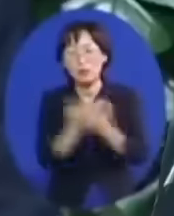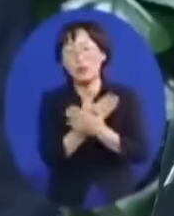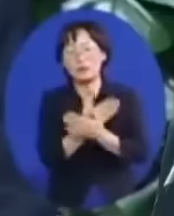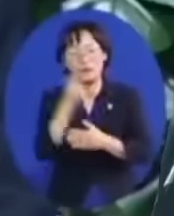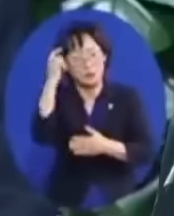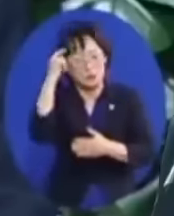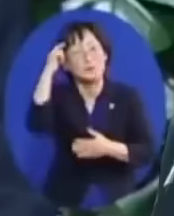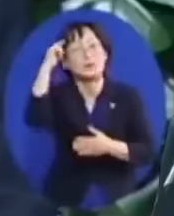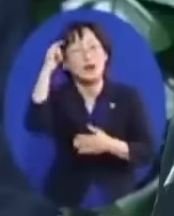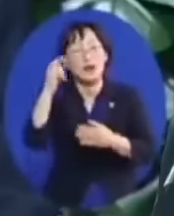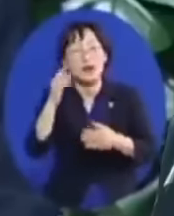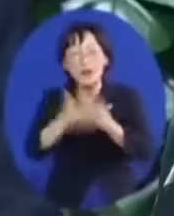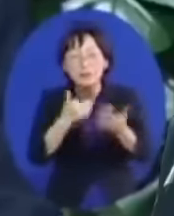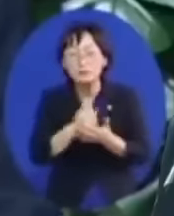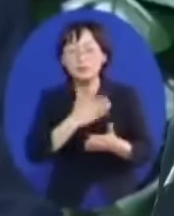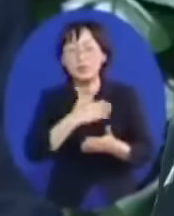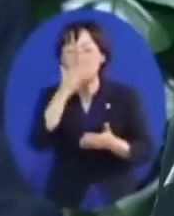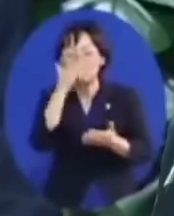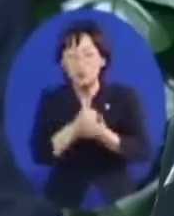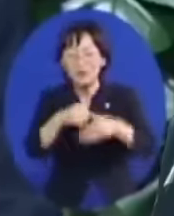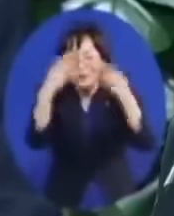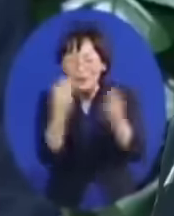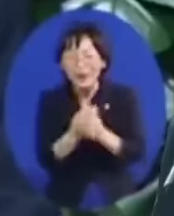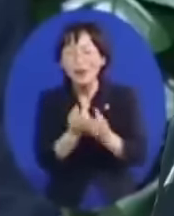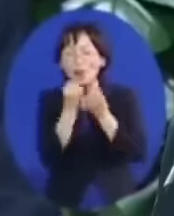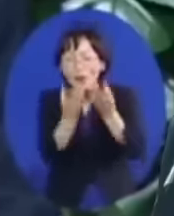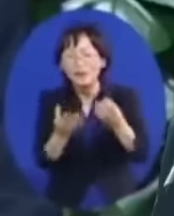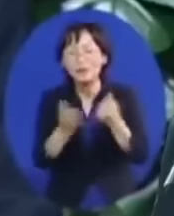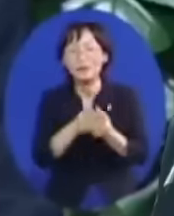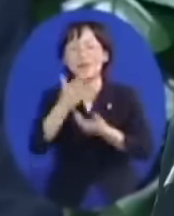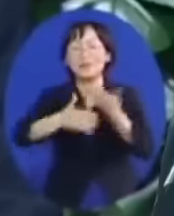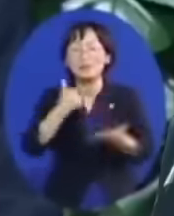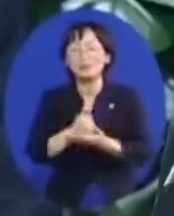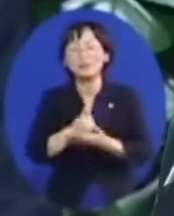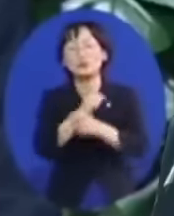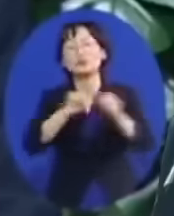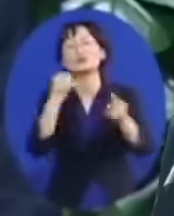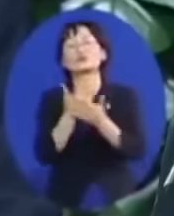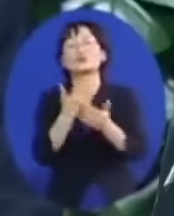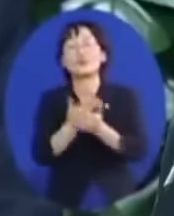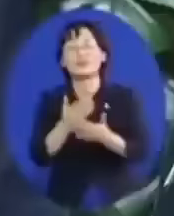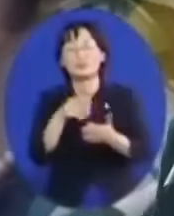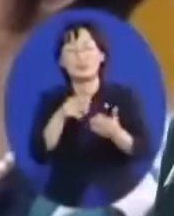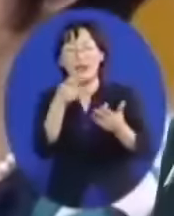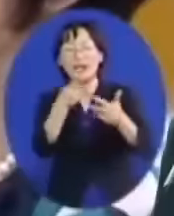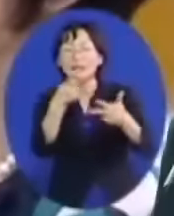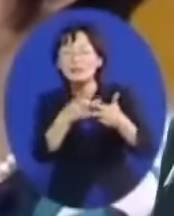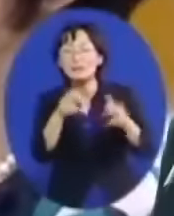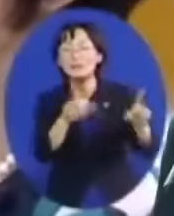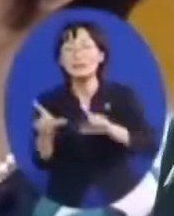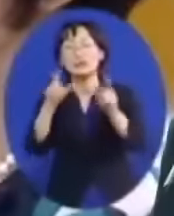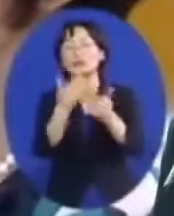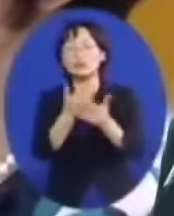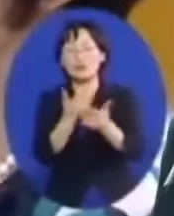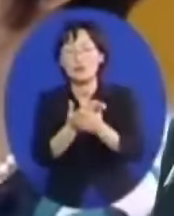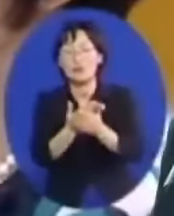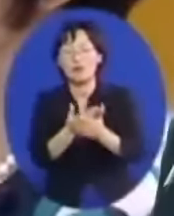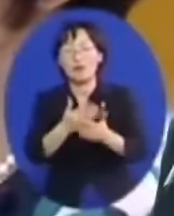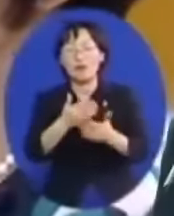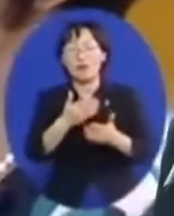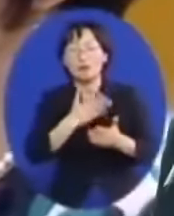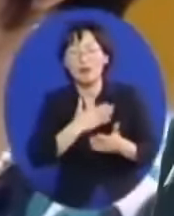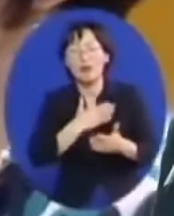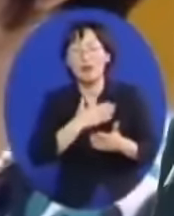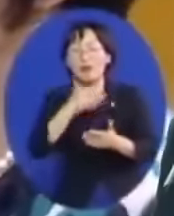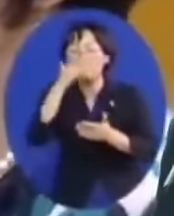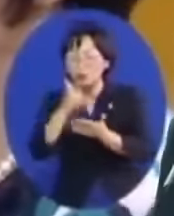하나님 내가 지은 죄를 다 회개할 테니까 주님 용서하시고 이 애를 살려주십시오. 죄가 죽는 것보다